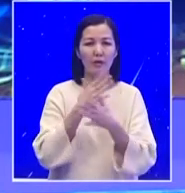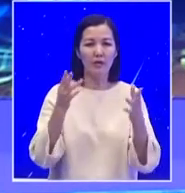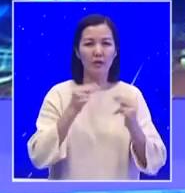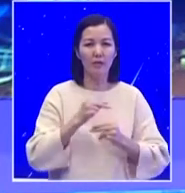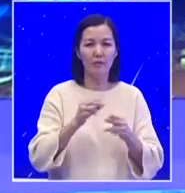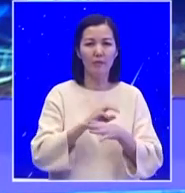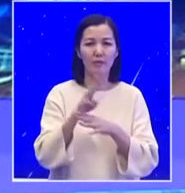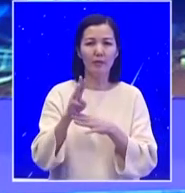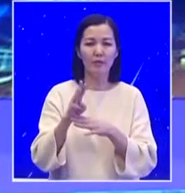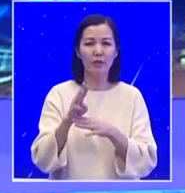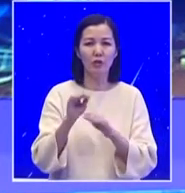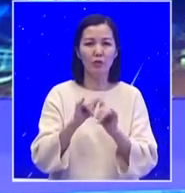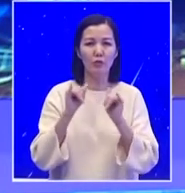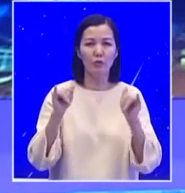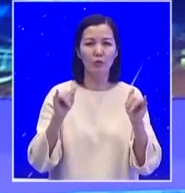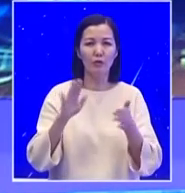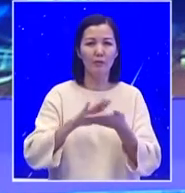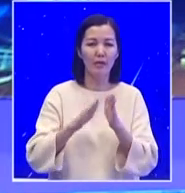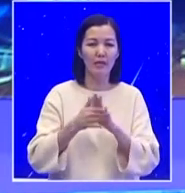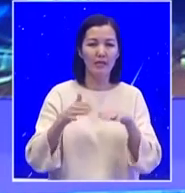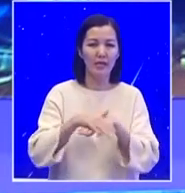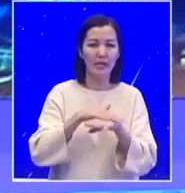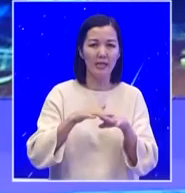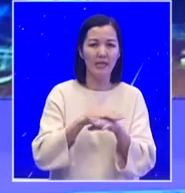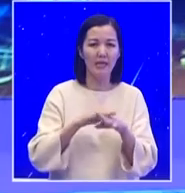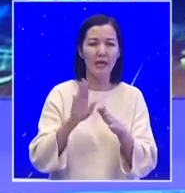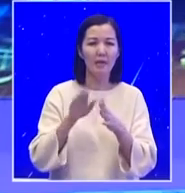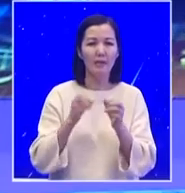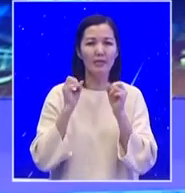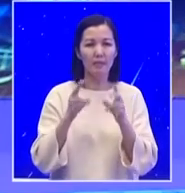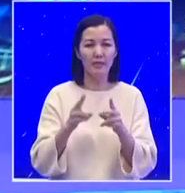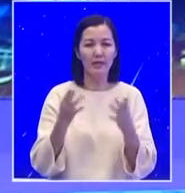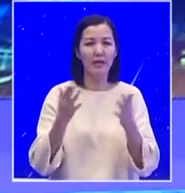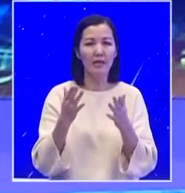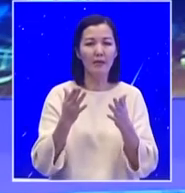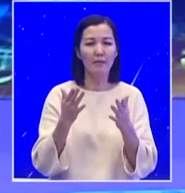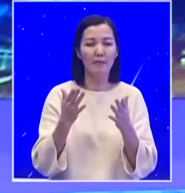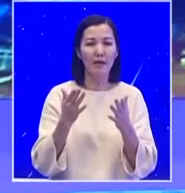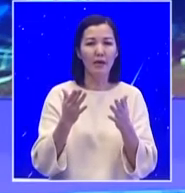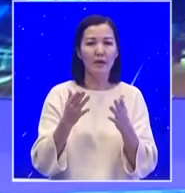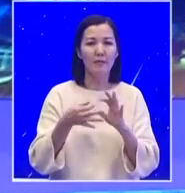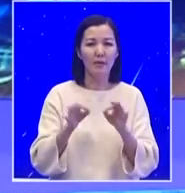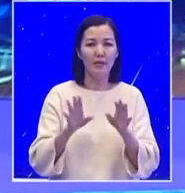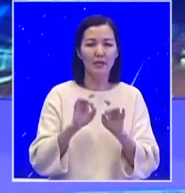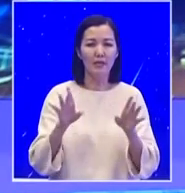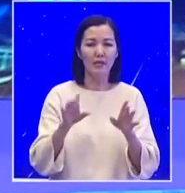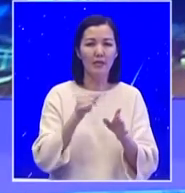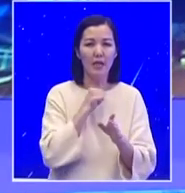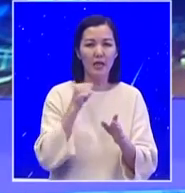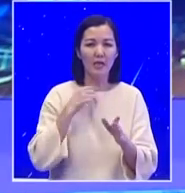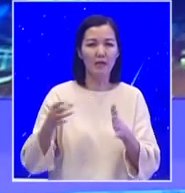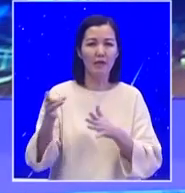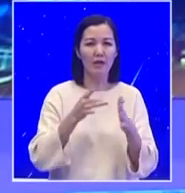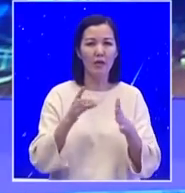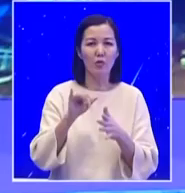по обеспечению роста, благосостояния населения и его безопасности. Какими именно, поделился аким Талгарского